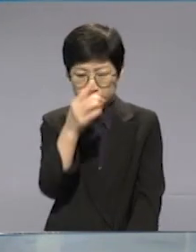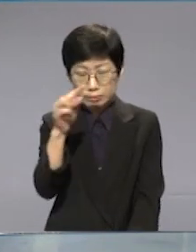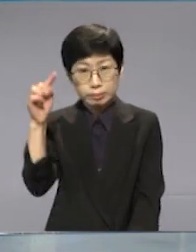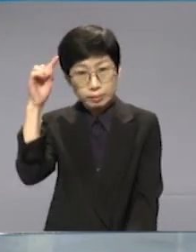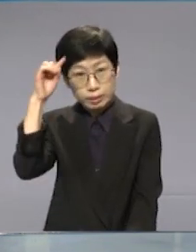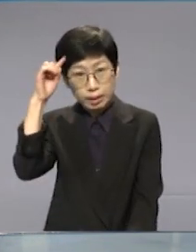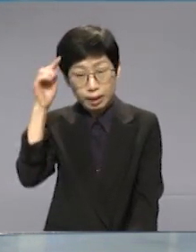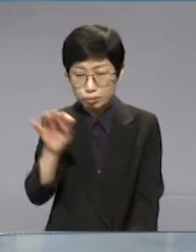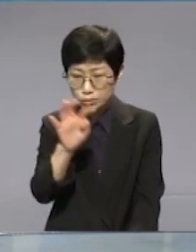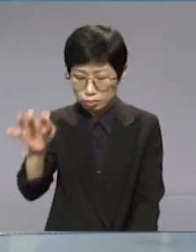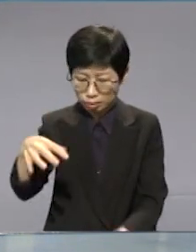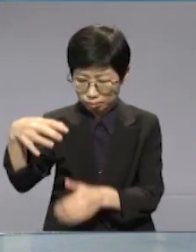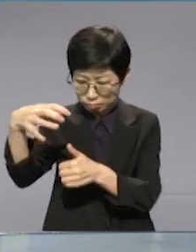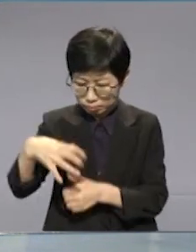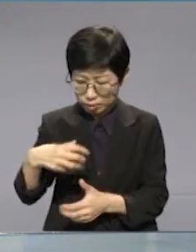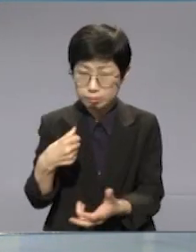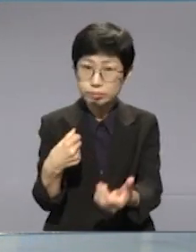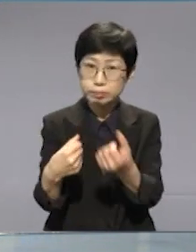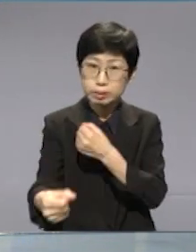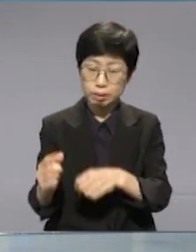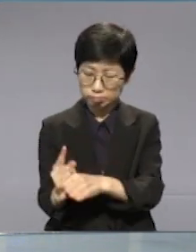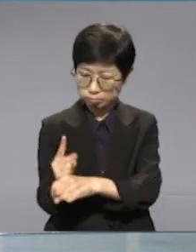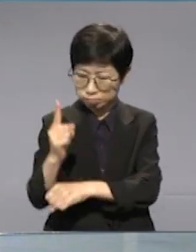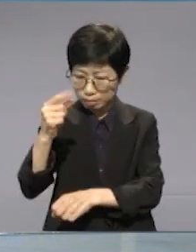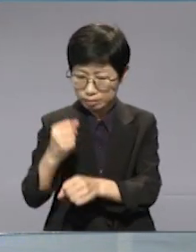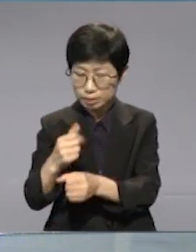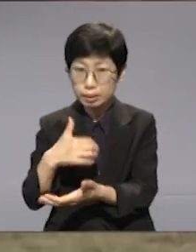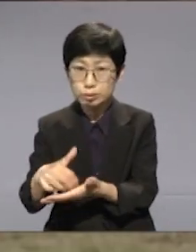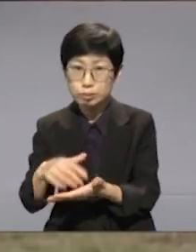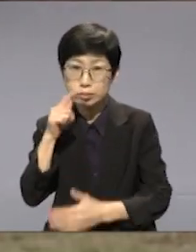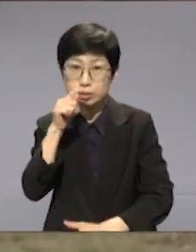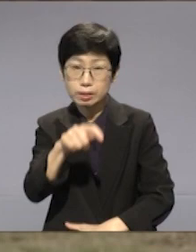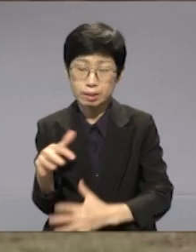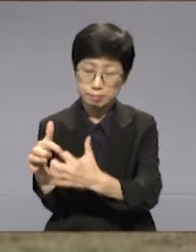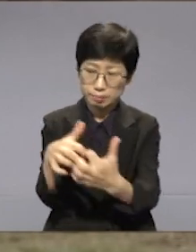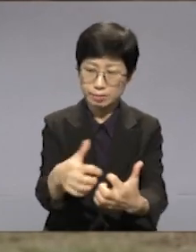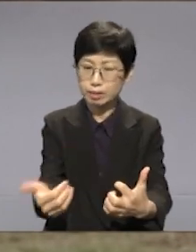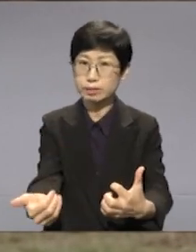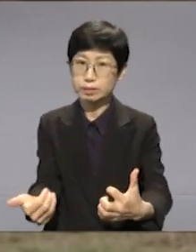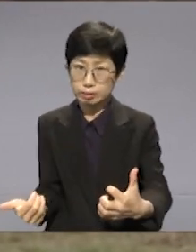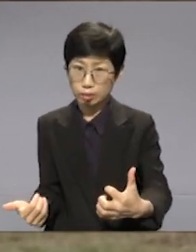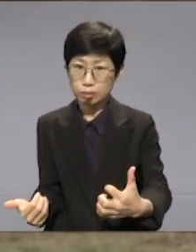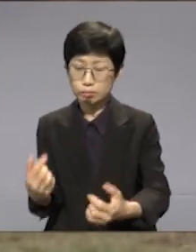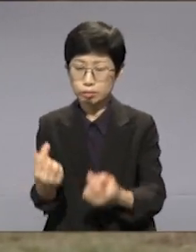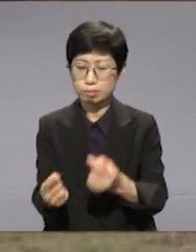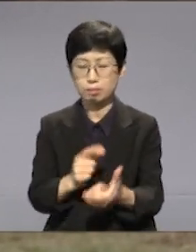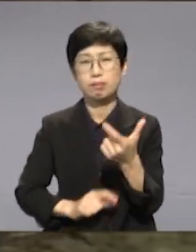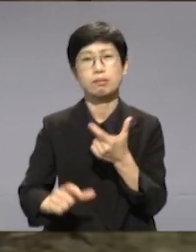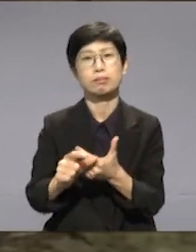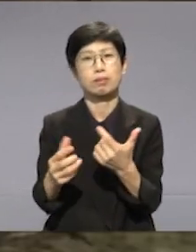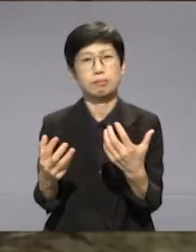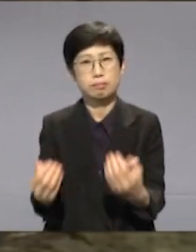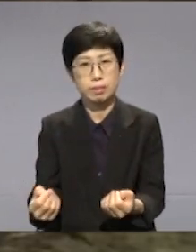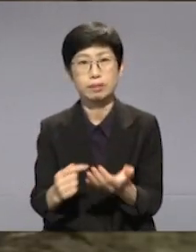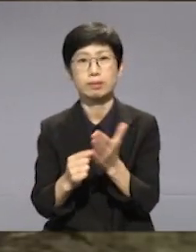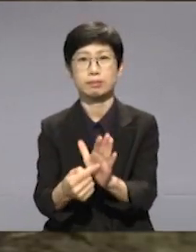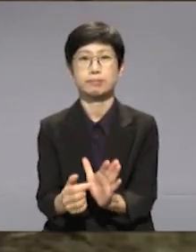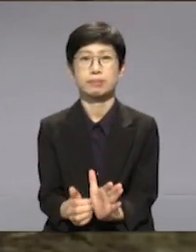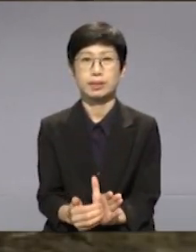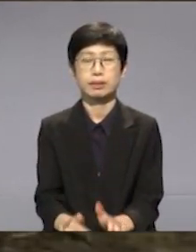러시아가 서방의 제재를 극복해 미사일 생산량이 우크라이나 침공 이전 수준을 넘어섰다는 진단이